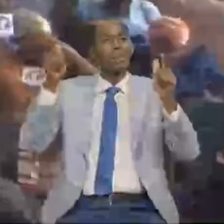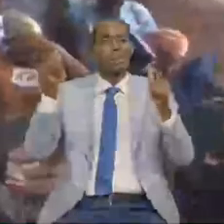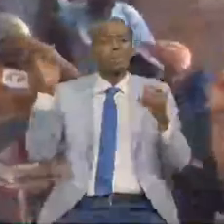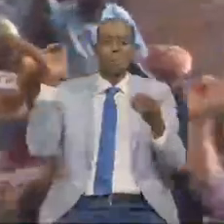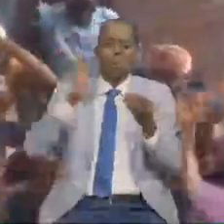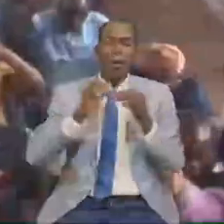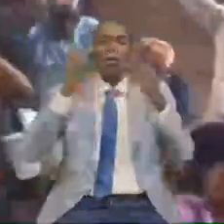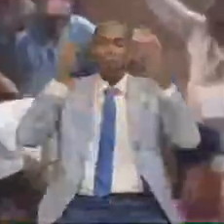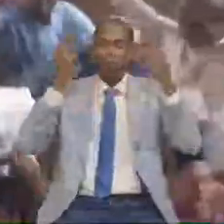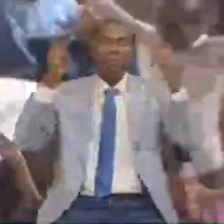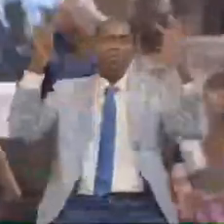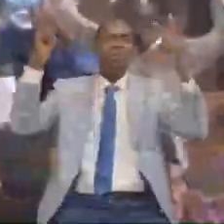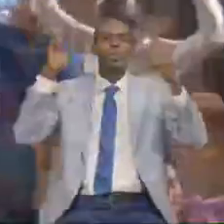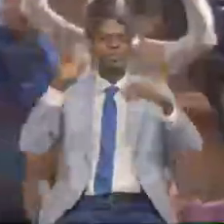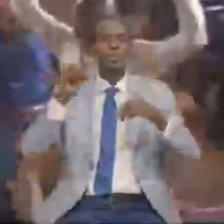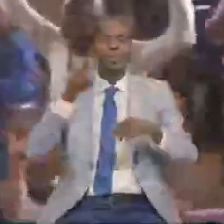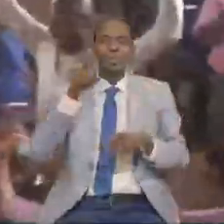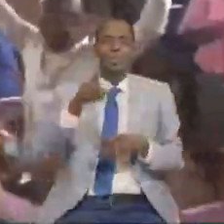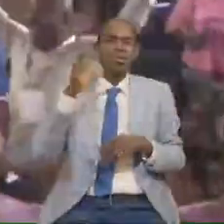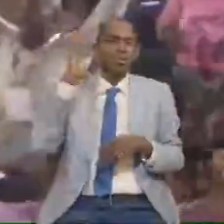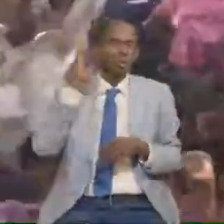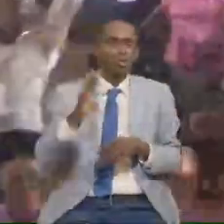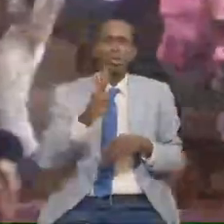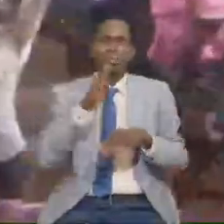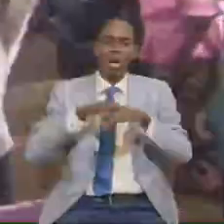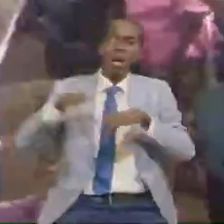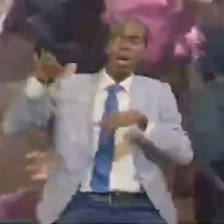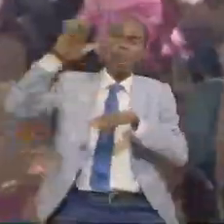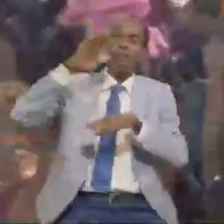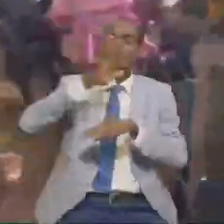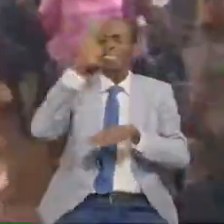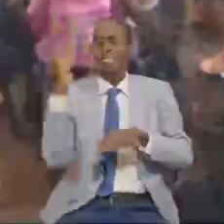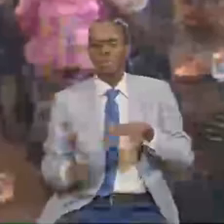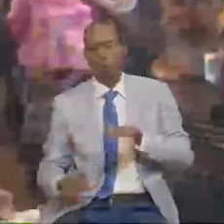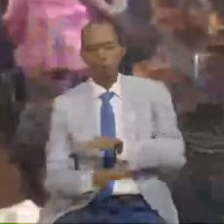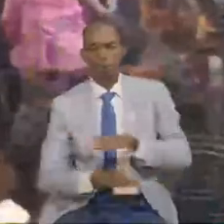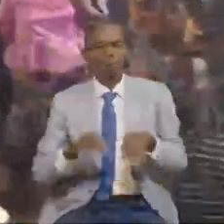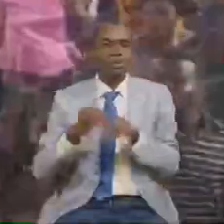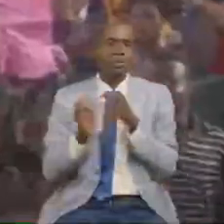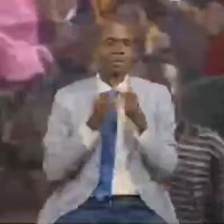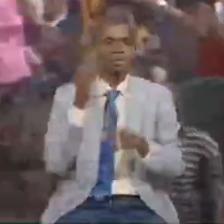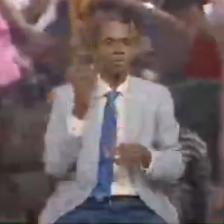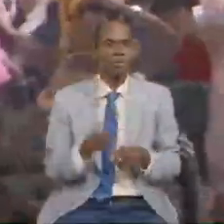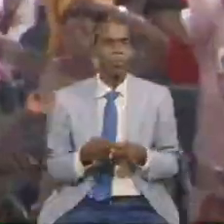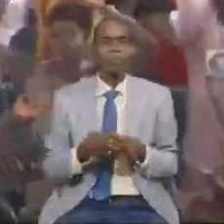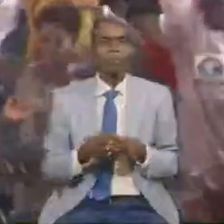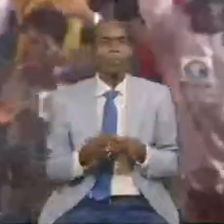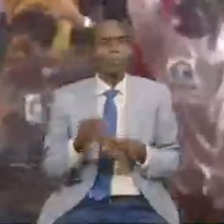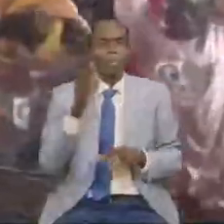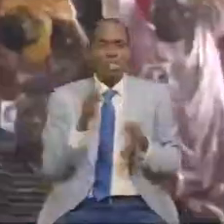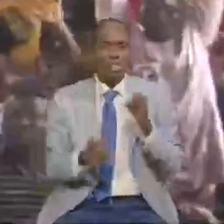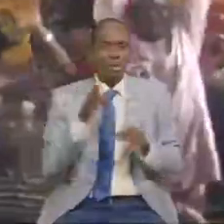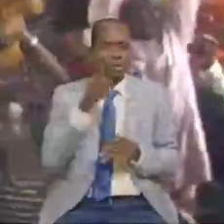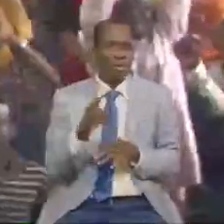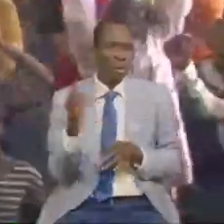prospère. Tu seras toujours en haut et tu ne seras jamais en bas. Si tu obéis, lorsque tu obéiras